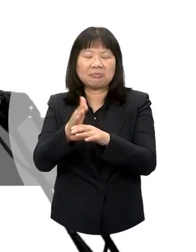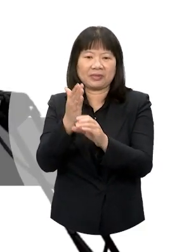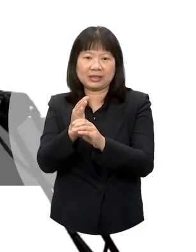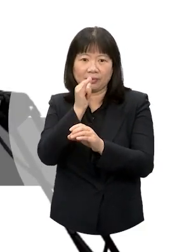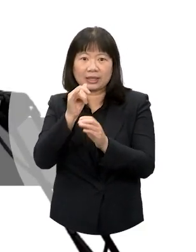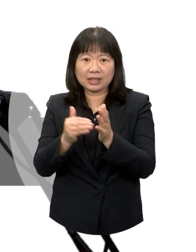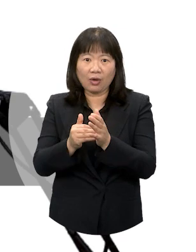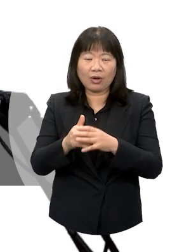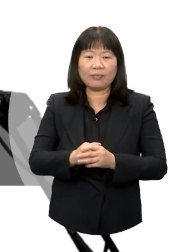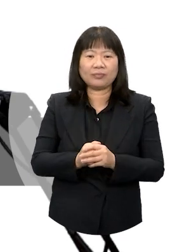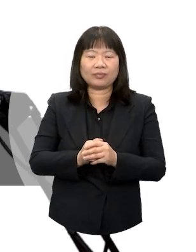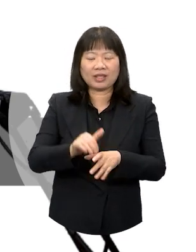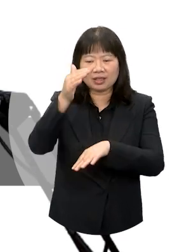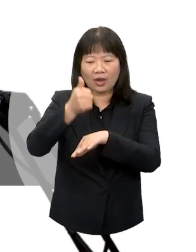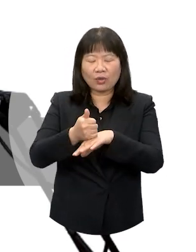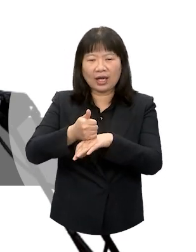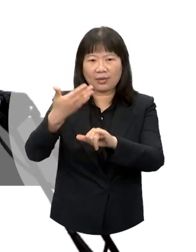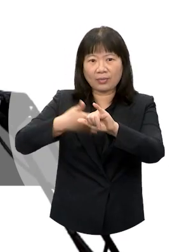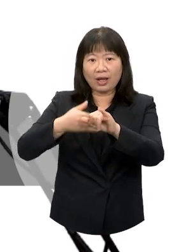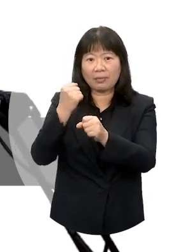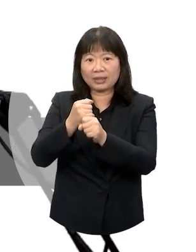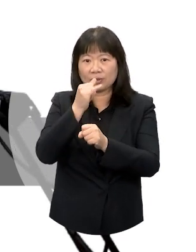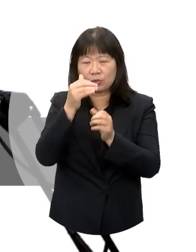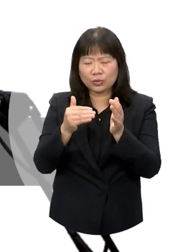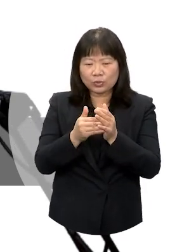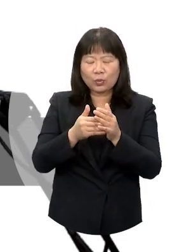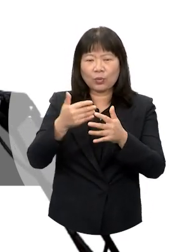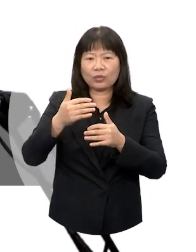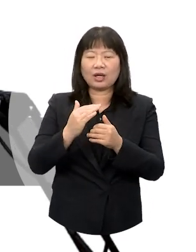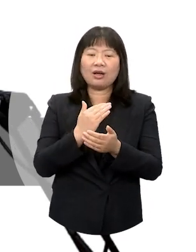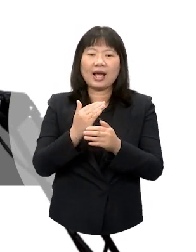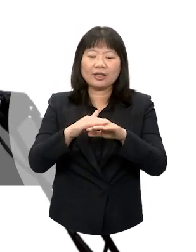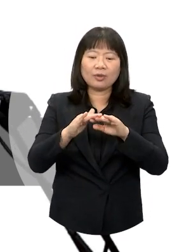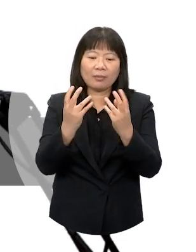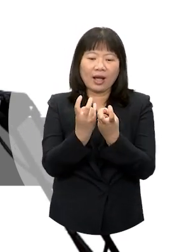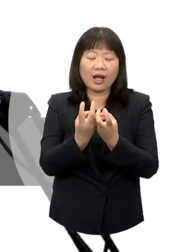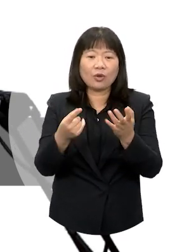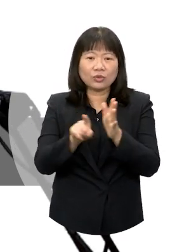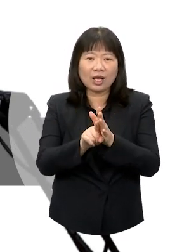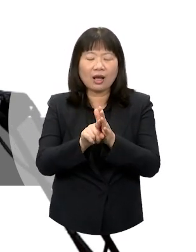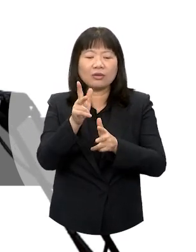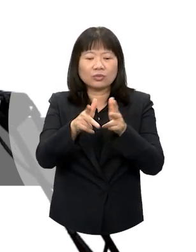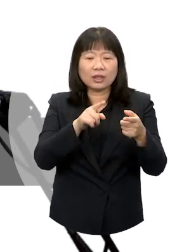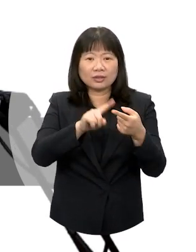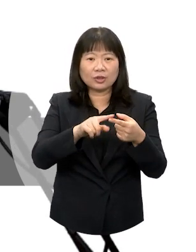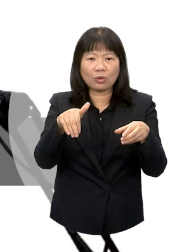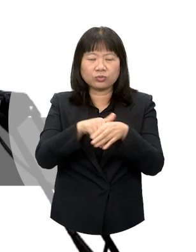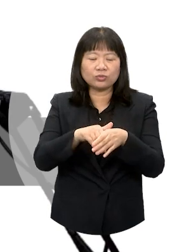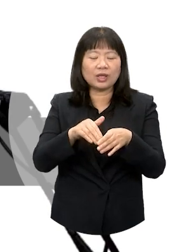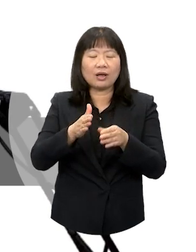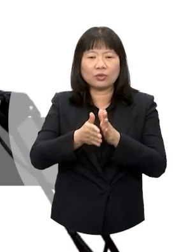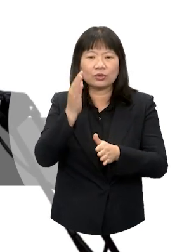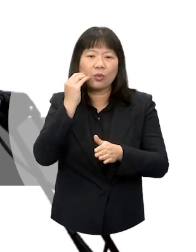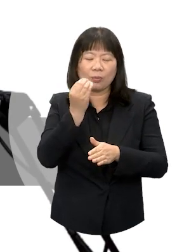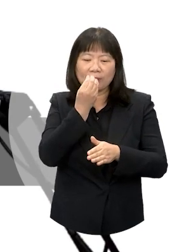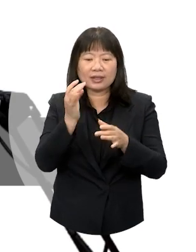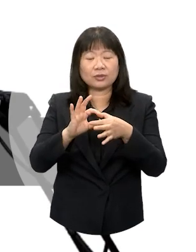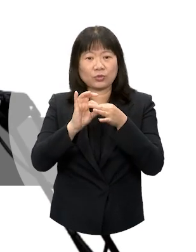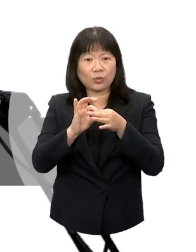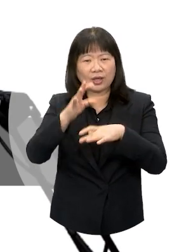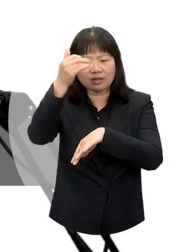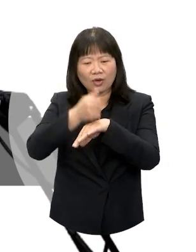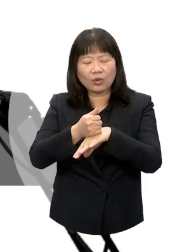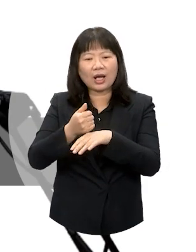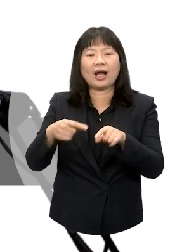질문원정대 관련 자료는 결과집으로 제작하고 영상과 도시의제 해결 방안을 위한 사업계획은 문화도시 홈페이지를 통해